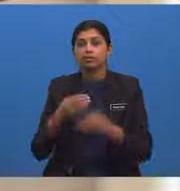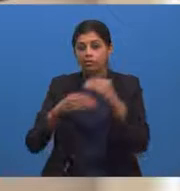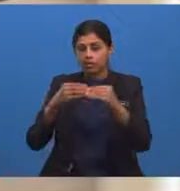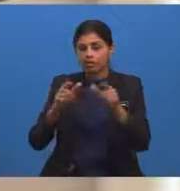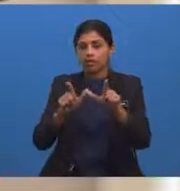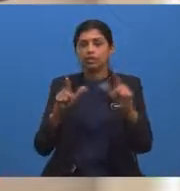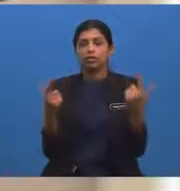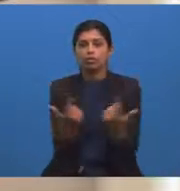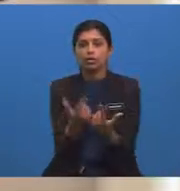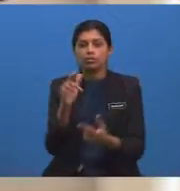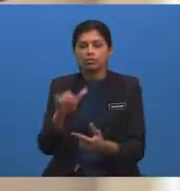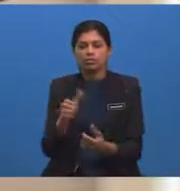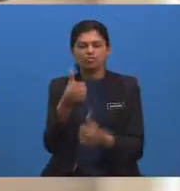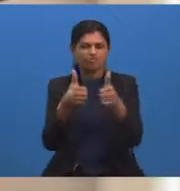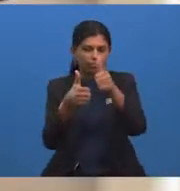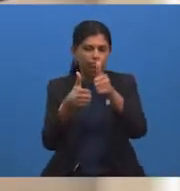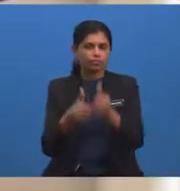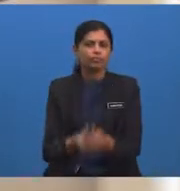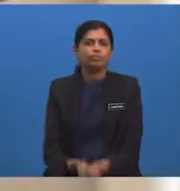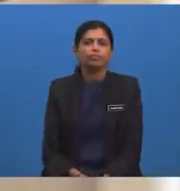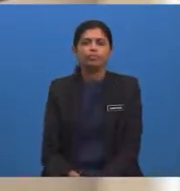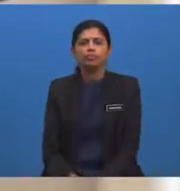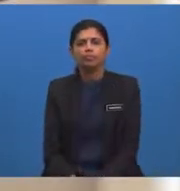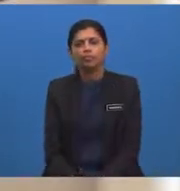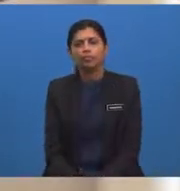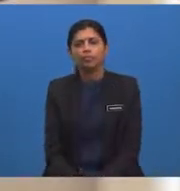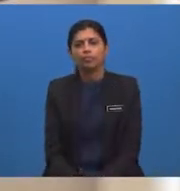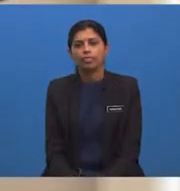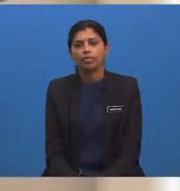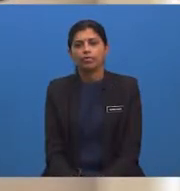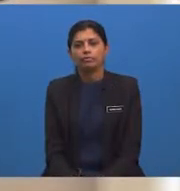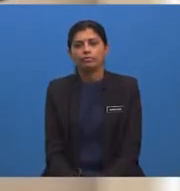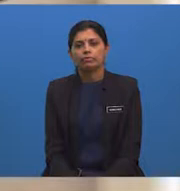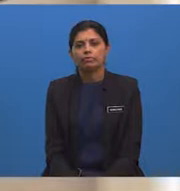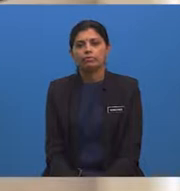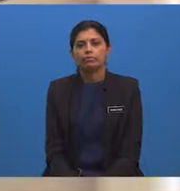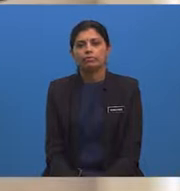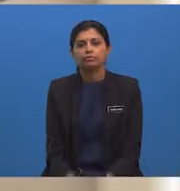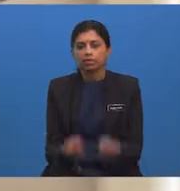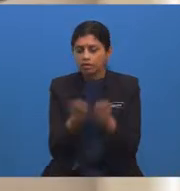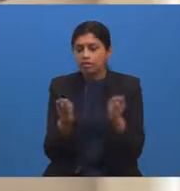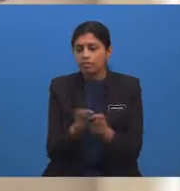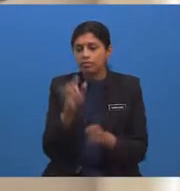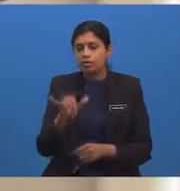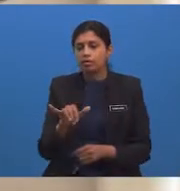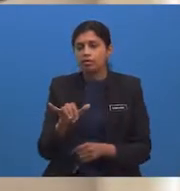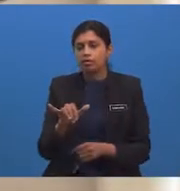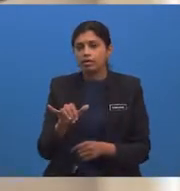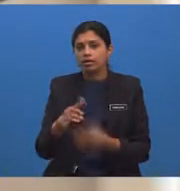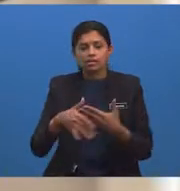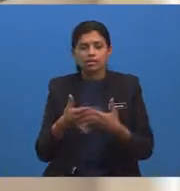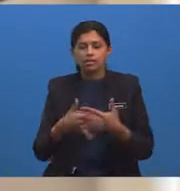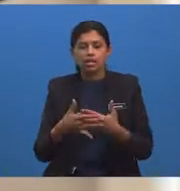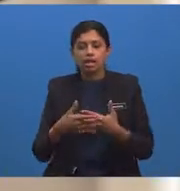masyarakat Kerajaan Alam Melayu telah mendirikan pelabuhan di lokasi yang strategik dan mudah dikunjungi